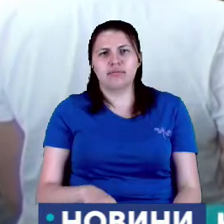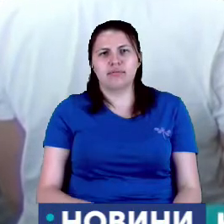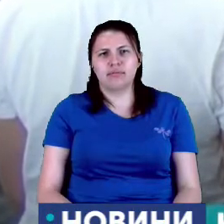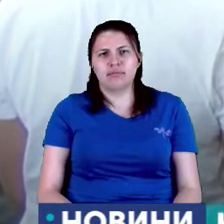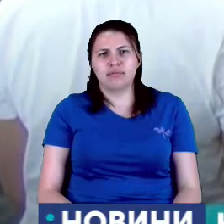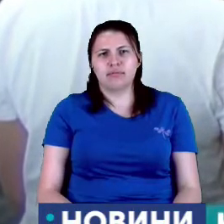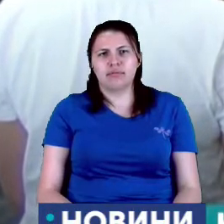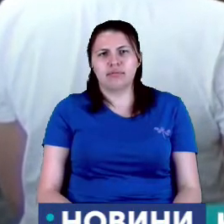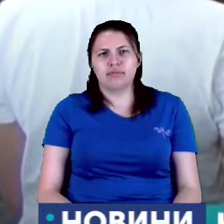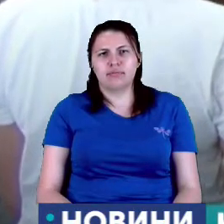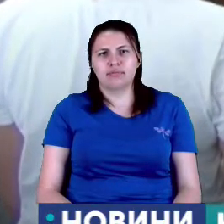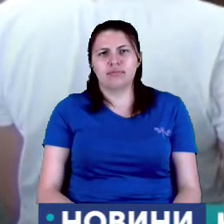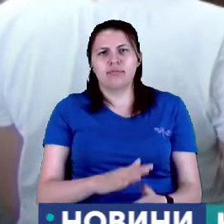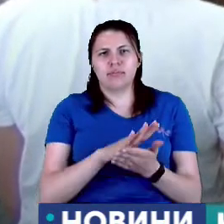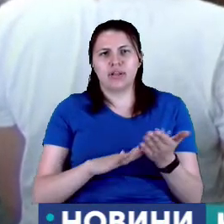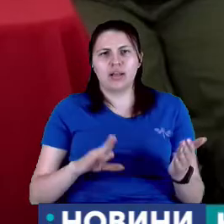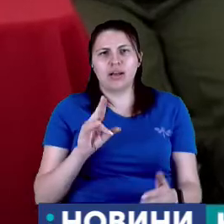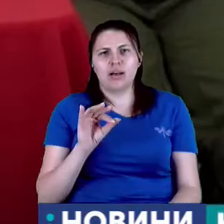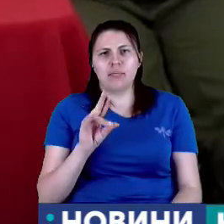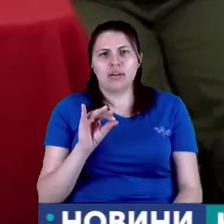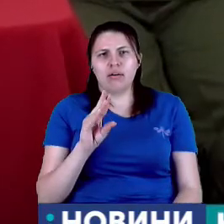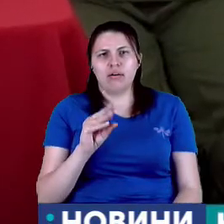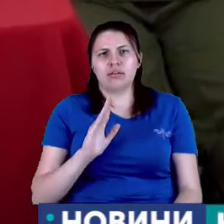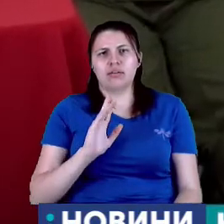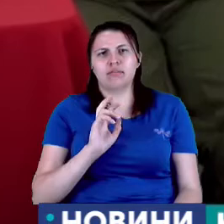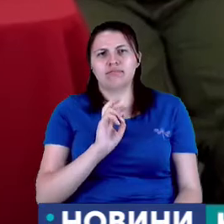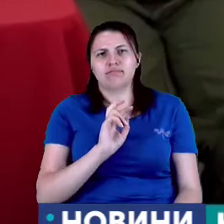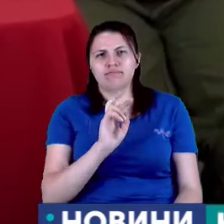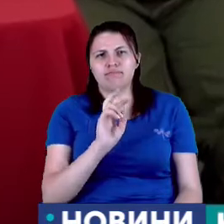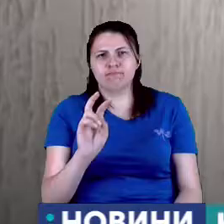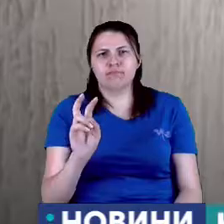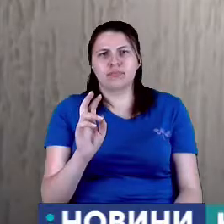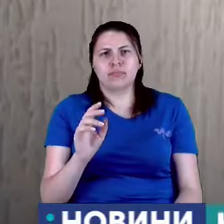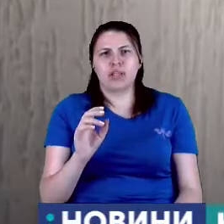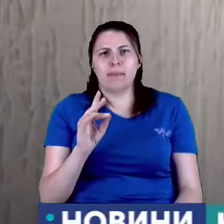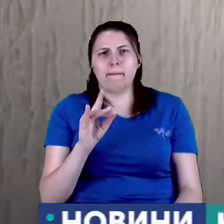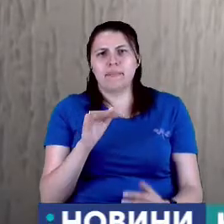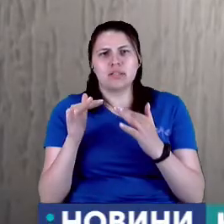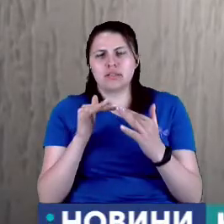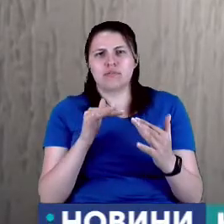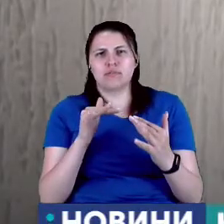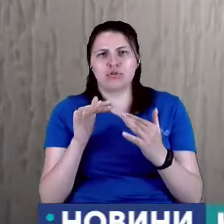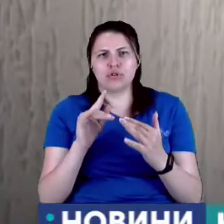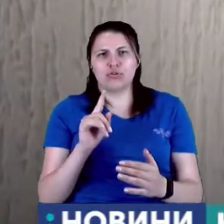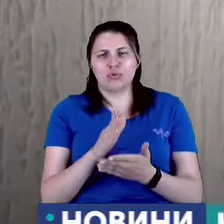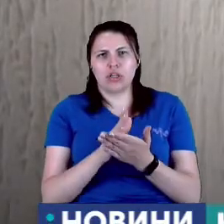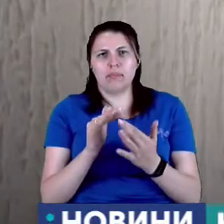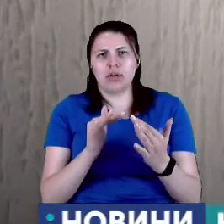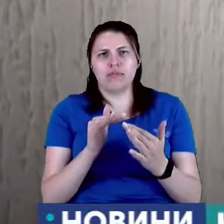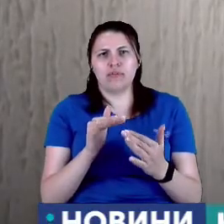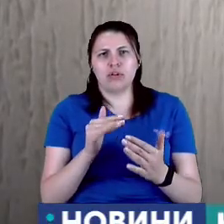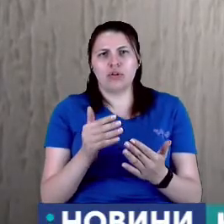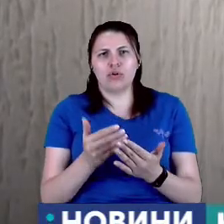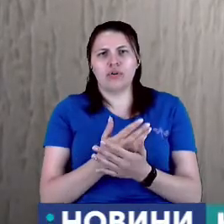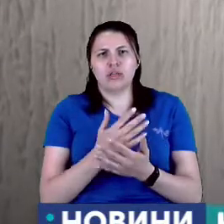Далі капелани відвідають бійців, які служать на передовій. Вікторія Левчук, Володимир Богун. Новини на Суспільному.